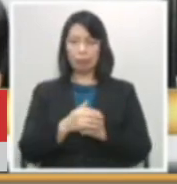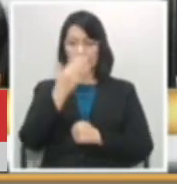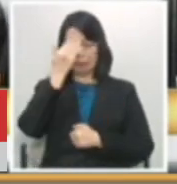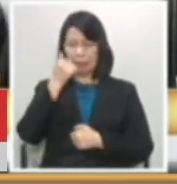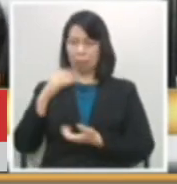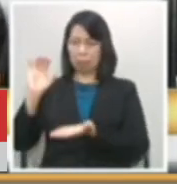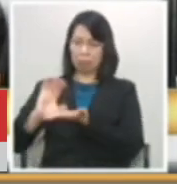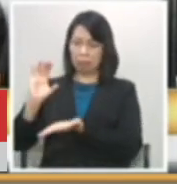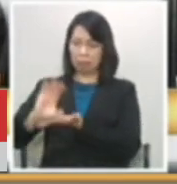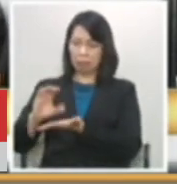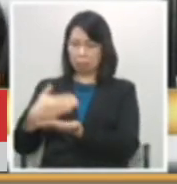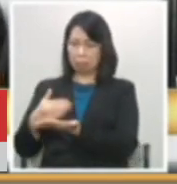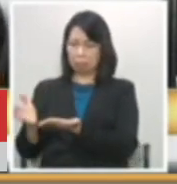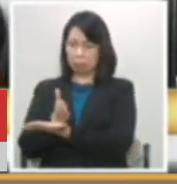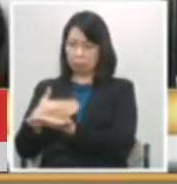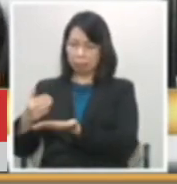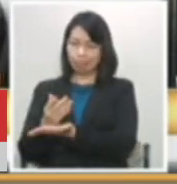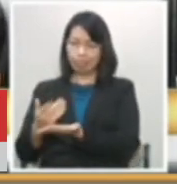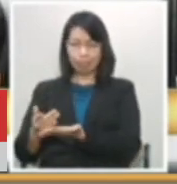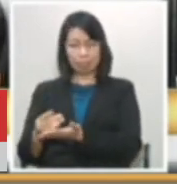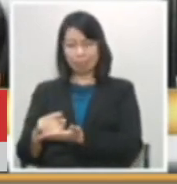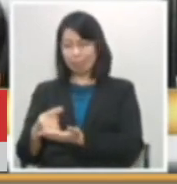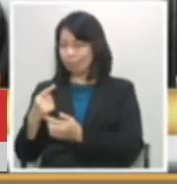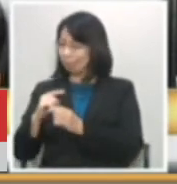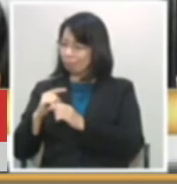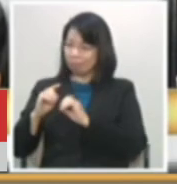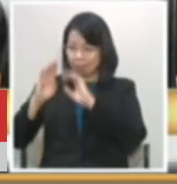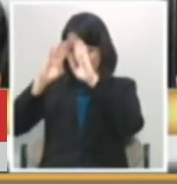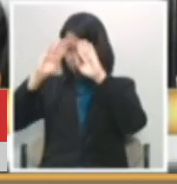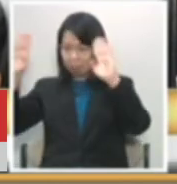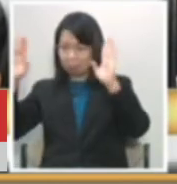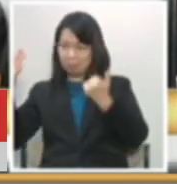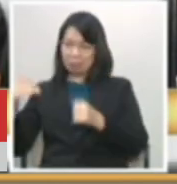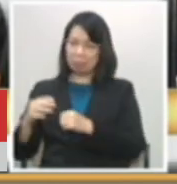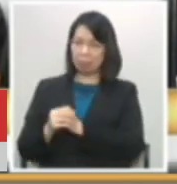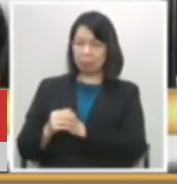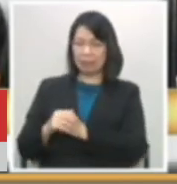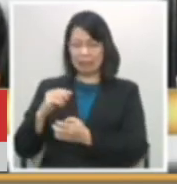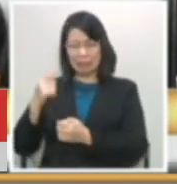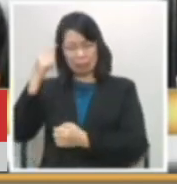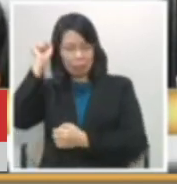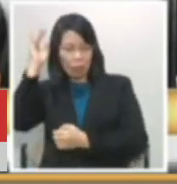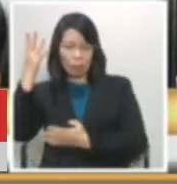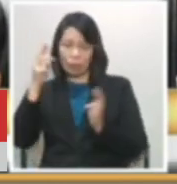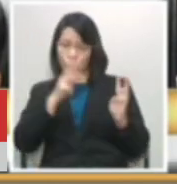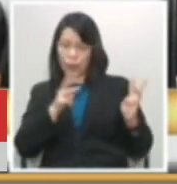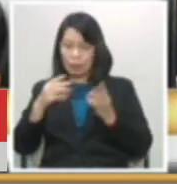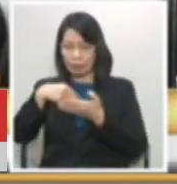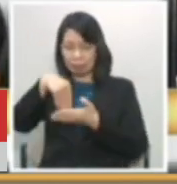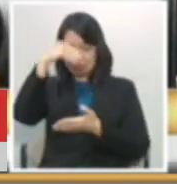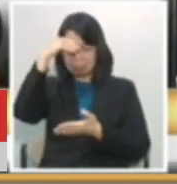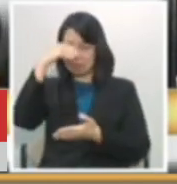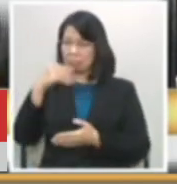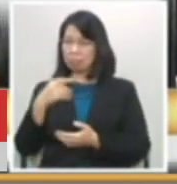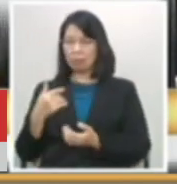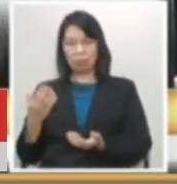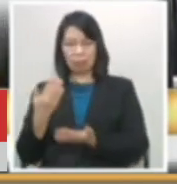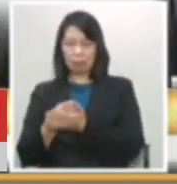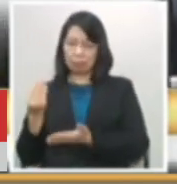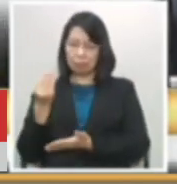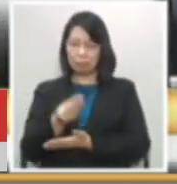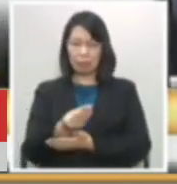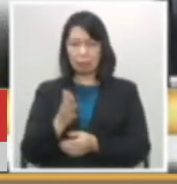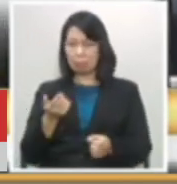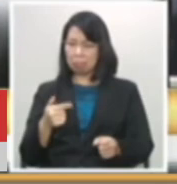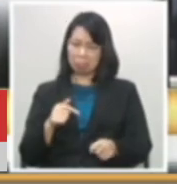ศน์ขาดความเข้าใจในปัญหาทางการศึกษาและการใช้งบประมาณที่ไม่คุ้มค่ากับภาษีของประ